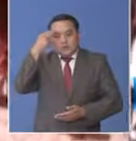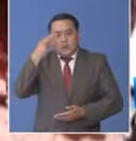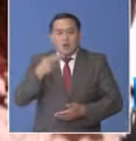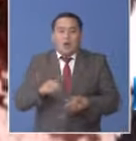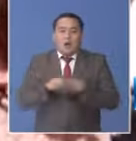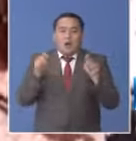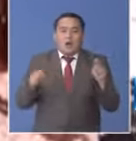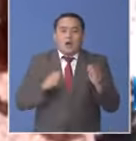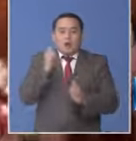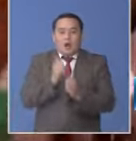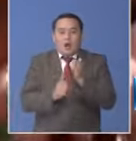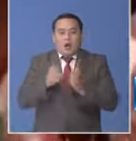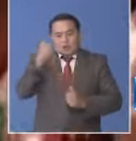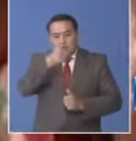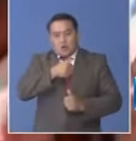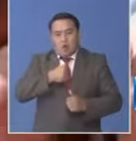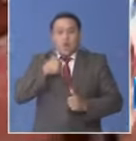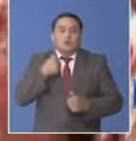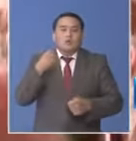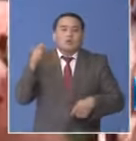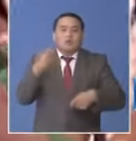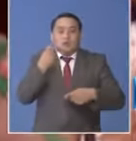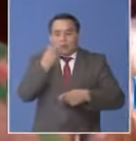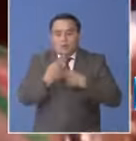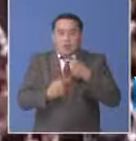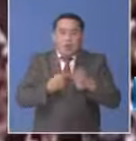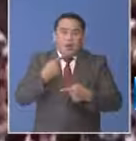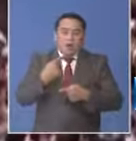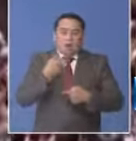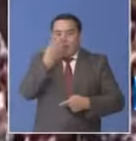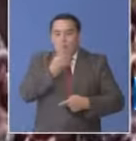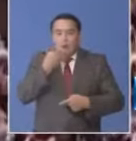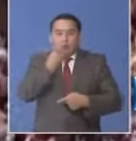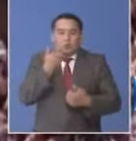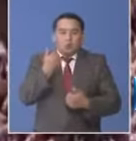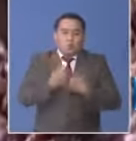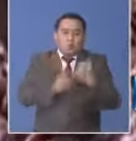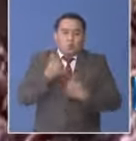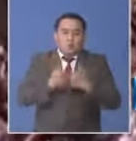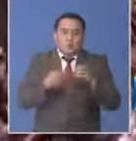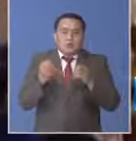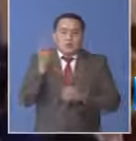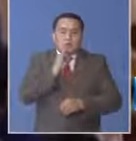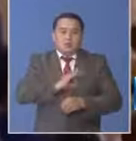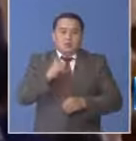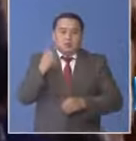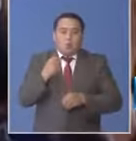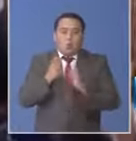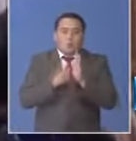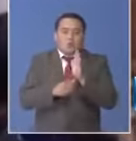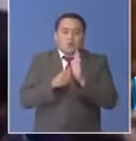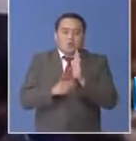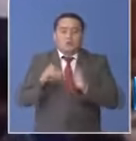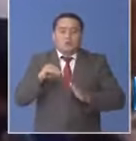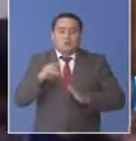открылся ежегодный фестиваль «Ла Томатина». В ходе традиционной томатной битвы десятки тысяч участников использовали около 160 тонн